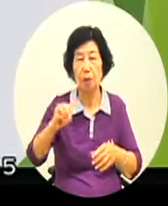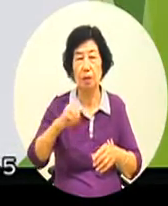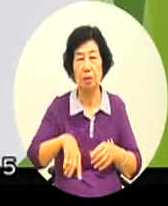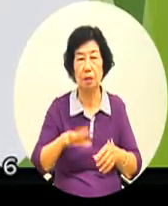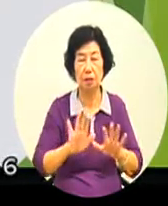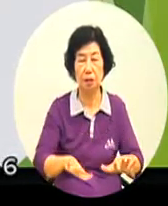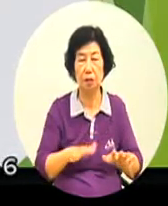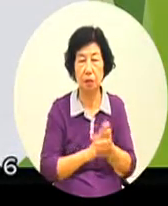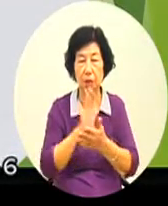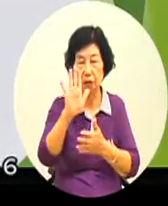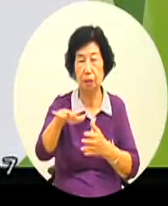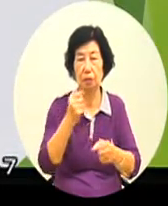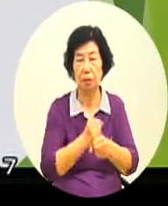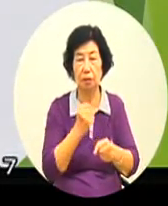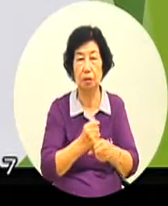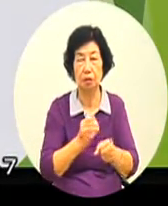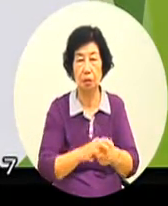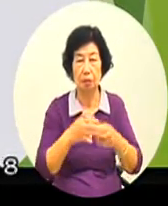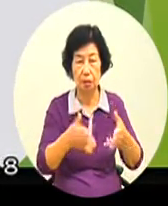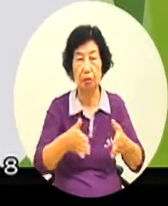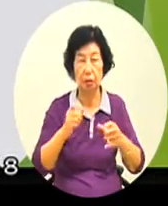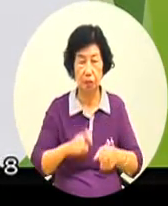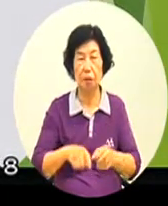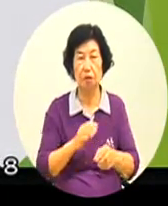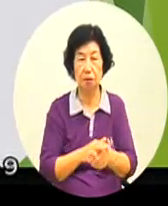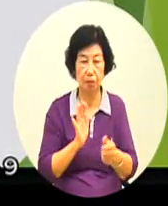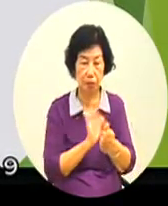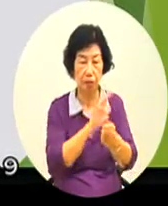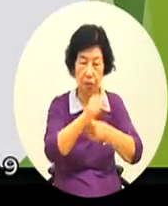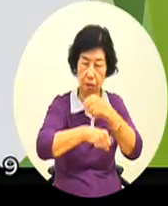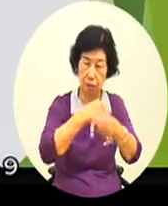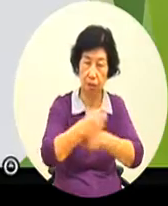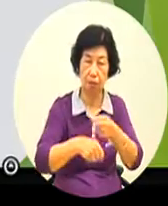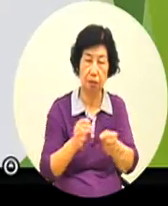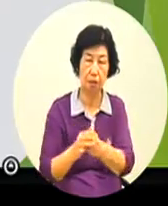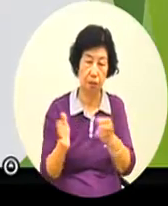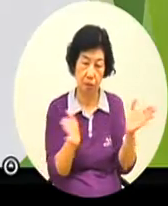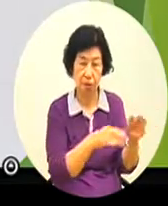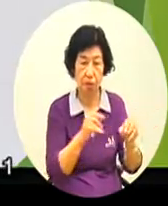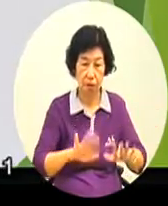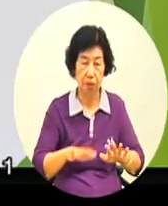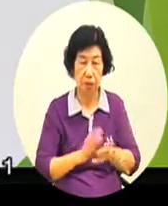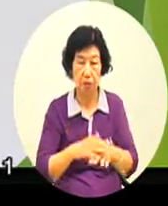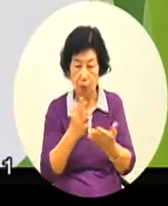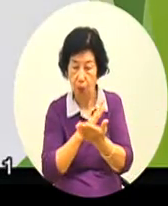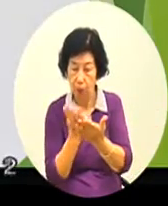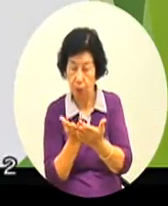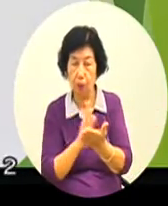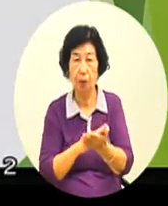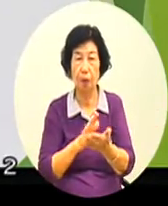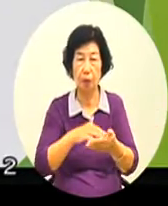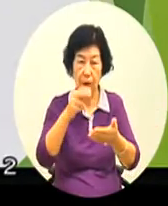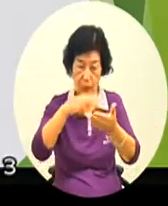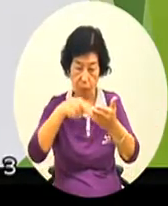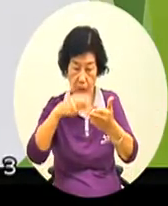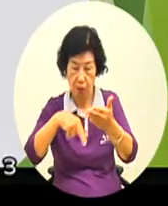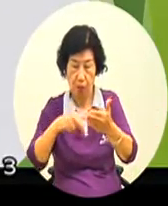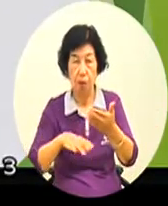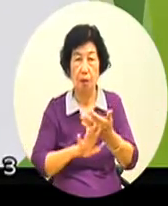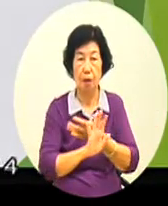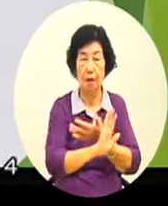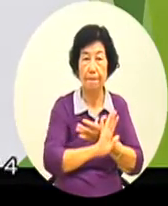需持续推动执行的施政计划以外，以及书面报告所列的各项工作计划之外呢，本